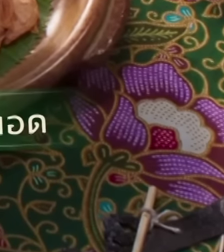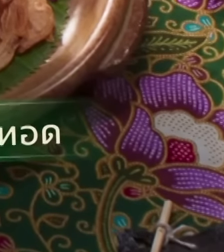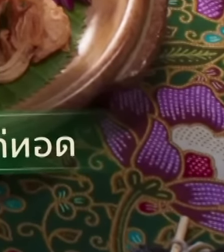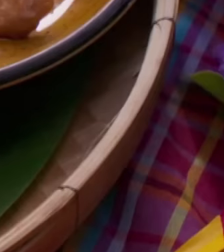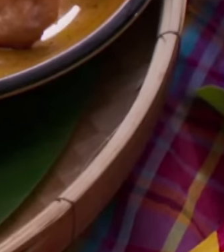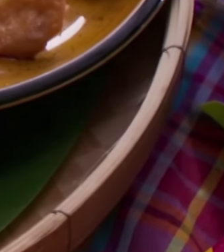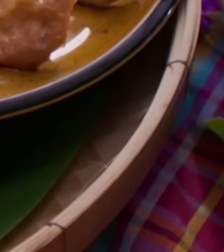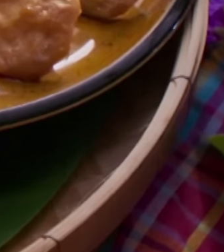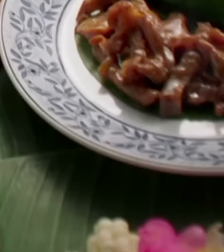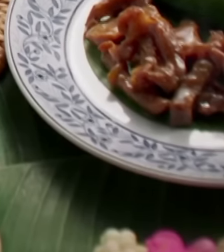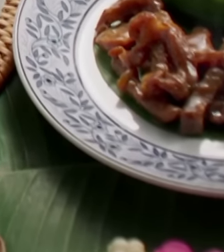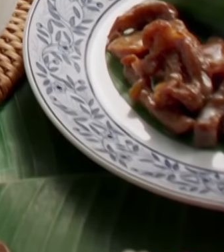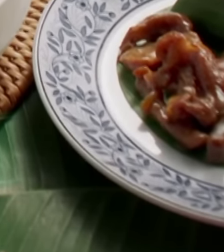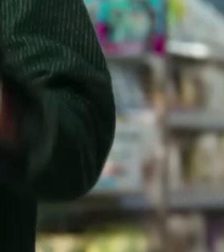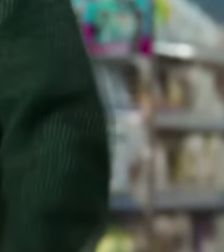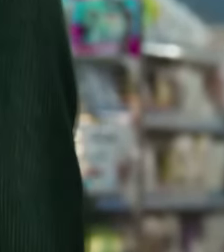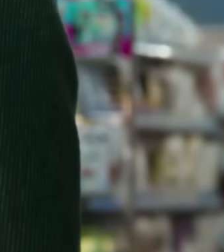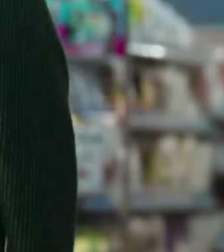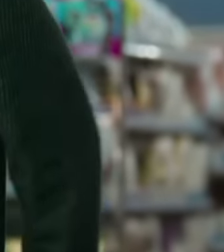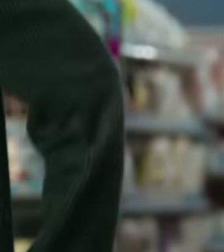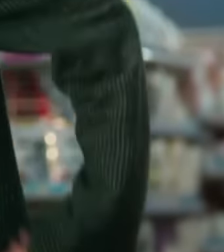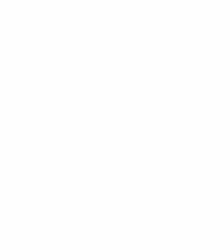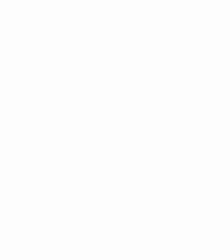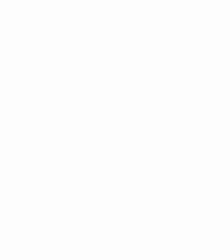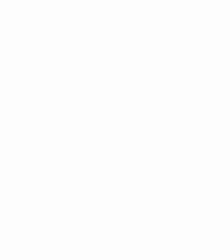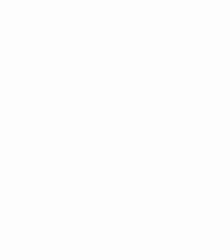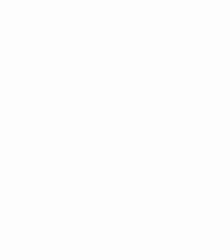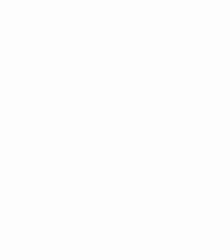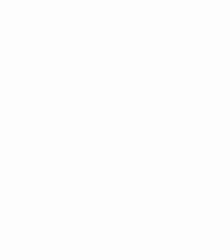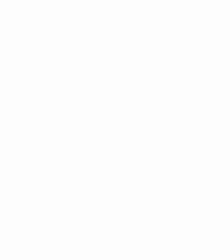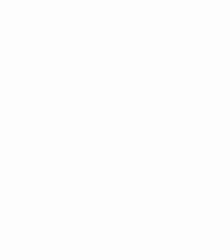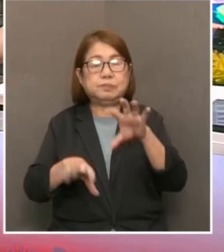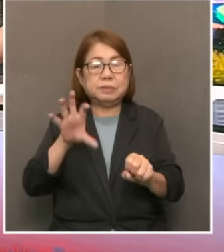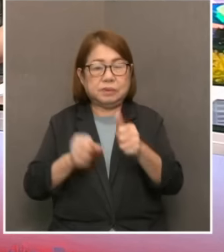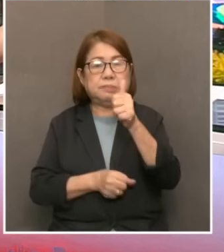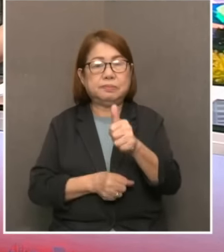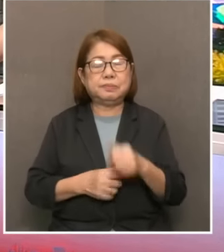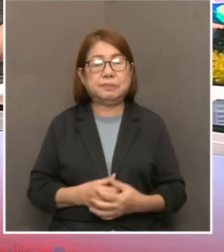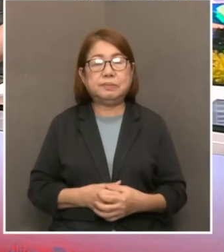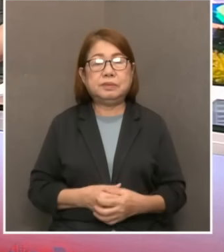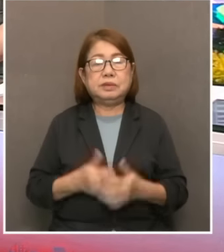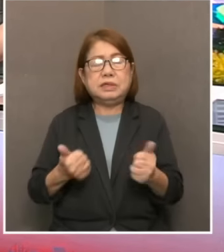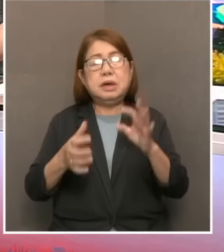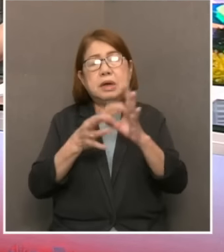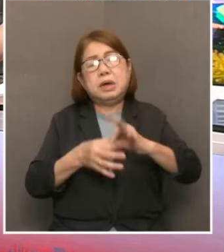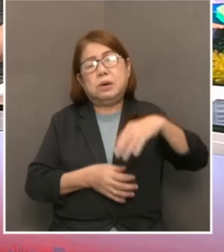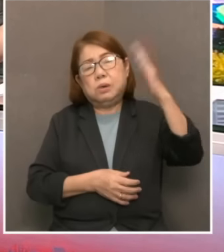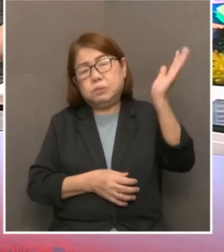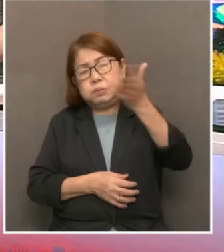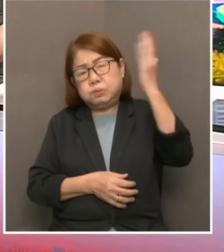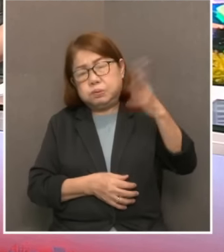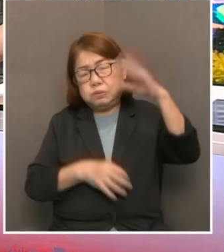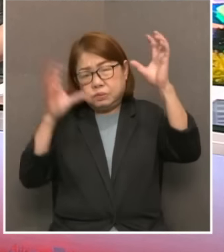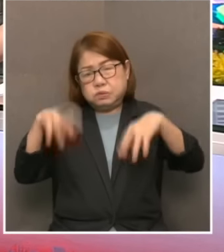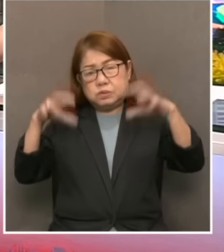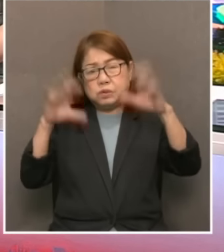สรบสนุนโดย สเนความเป็ไทย ใครใครก็หลงรก 7-11เรื่องของฟ้าฝนใชงนกัหน่อยนะครับภา